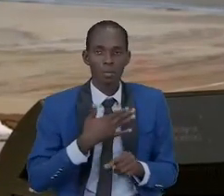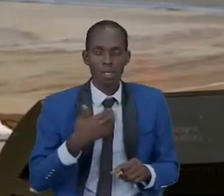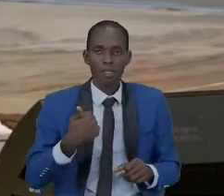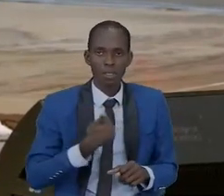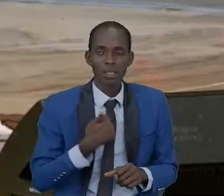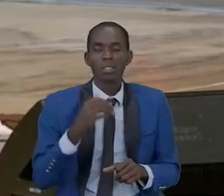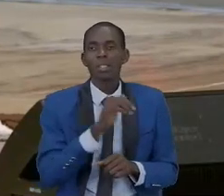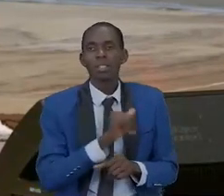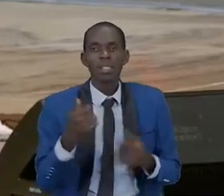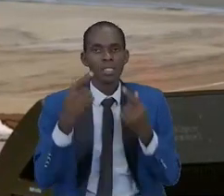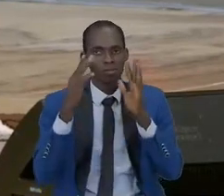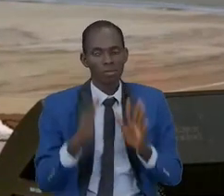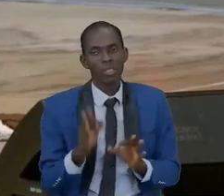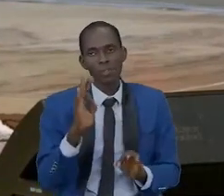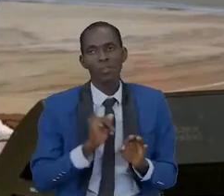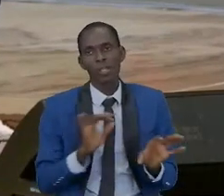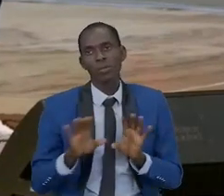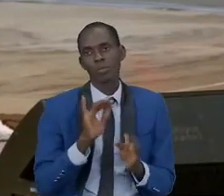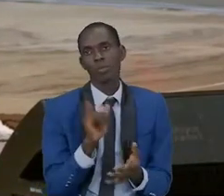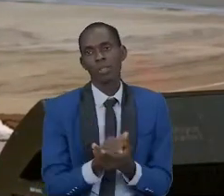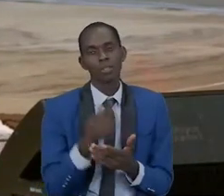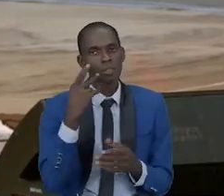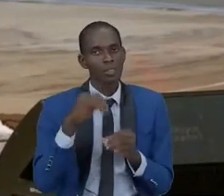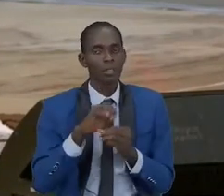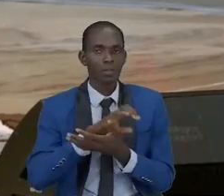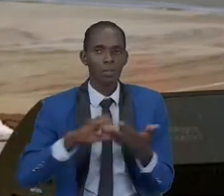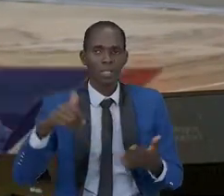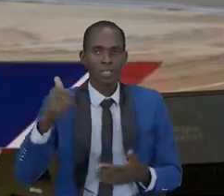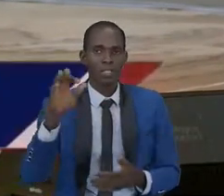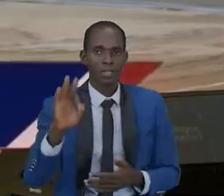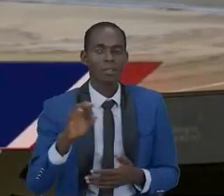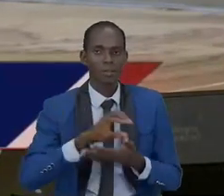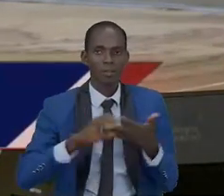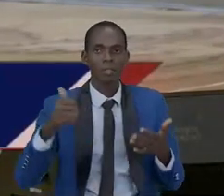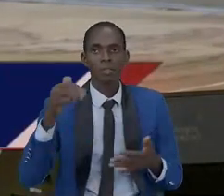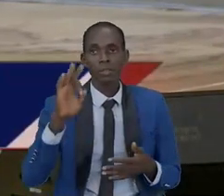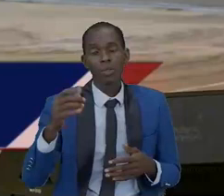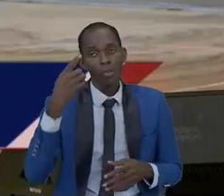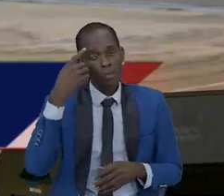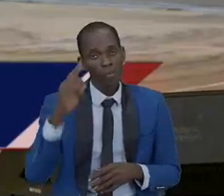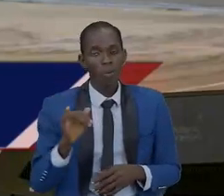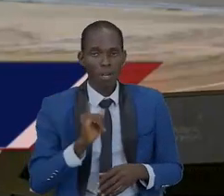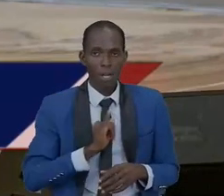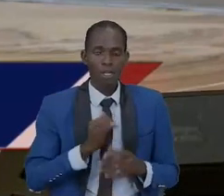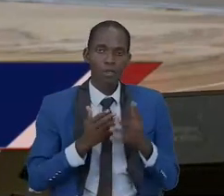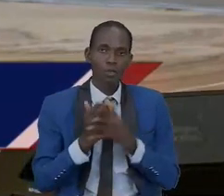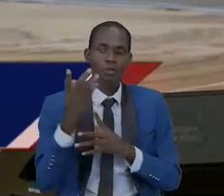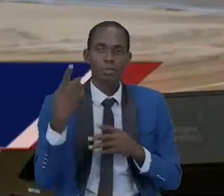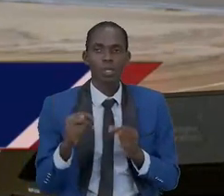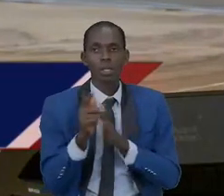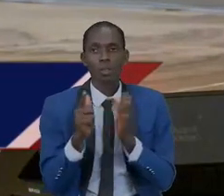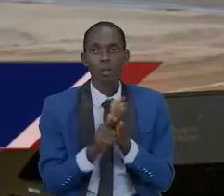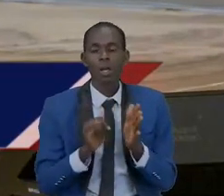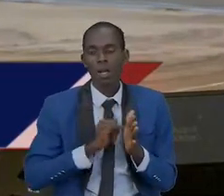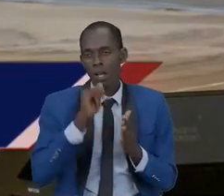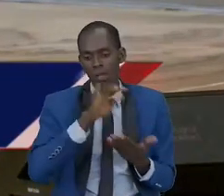transgresseur si je rebâtis les choses que j'ai détruite verset du Nord car c'est par